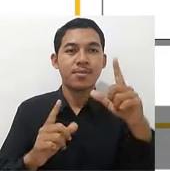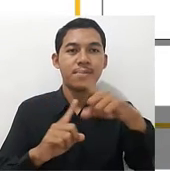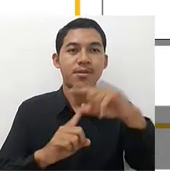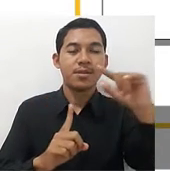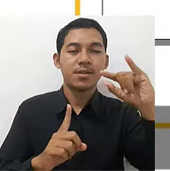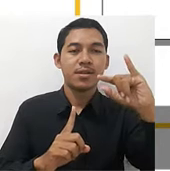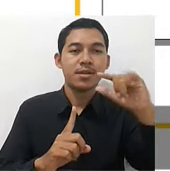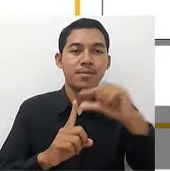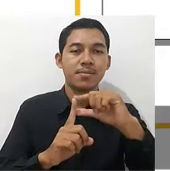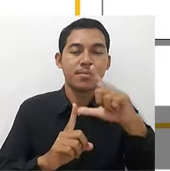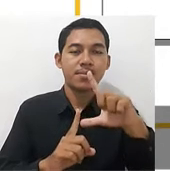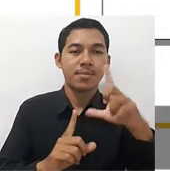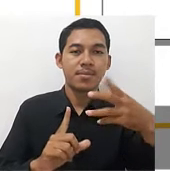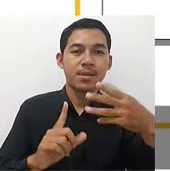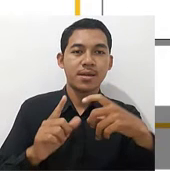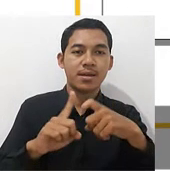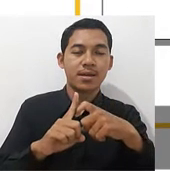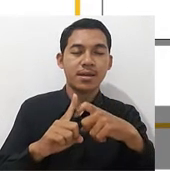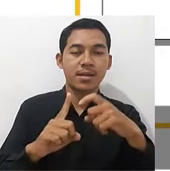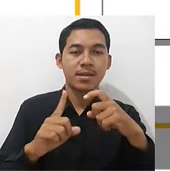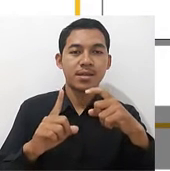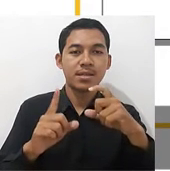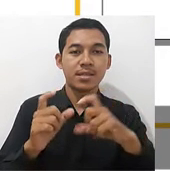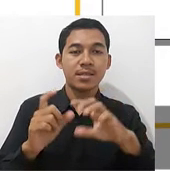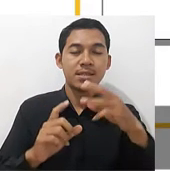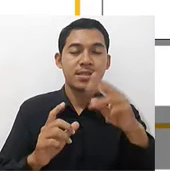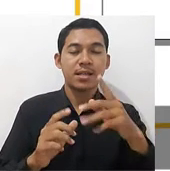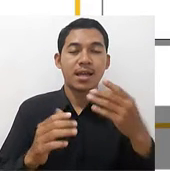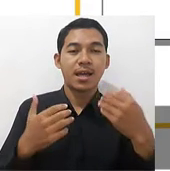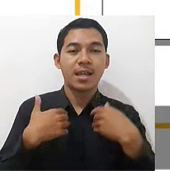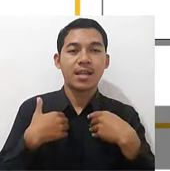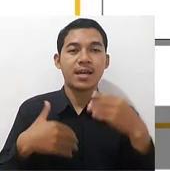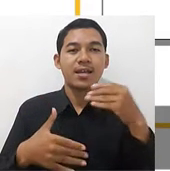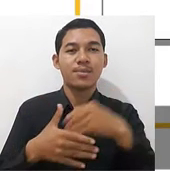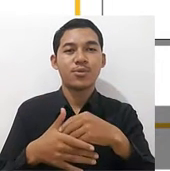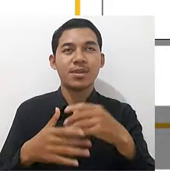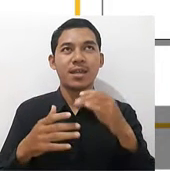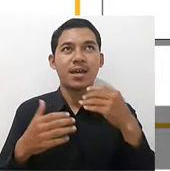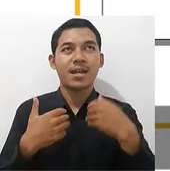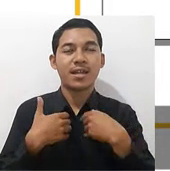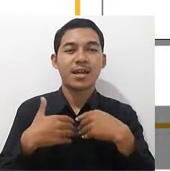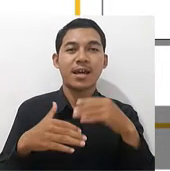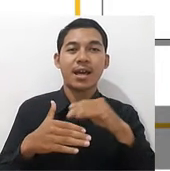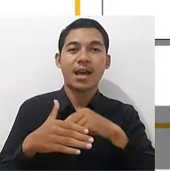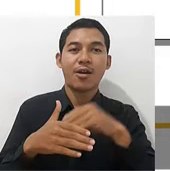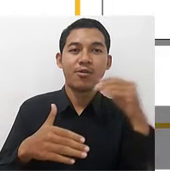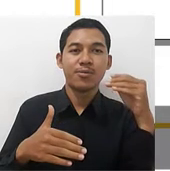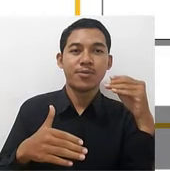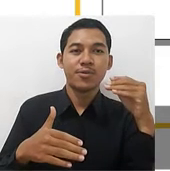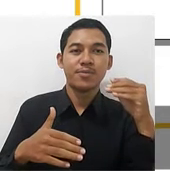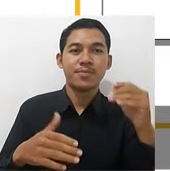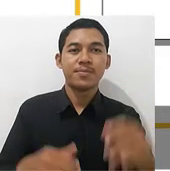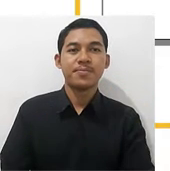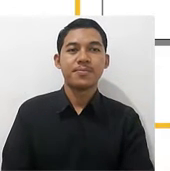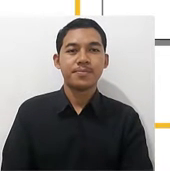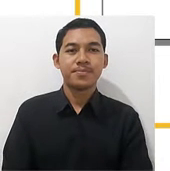memiliki komponen ada data input, kemudian ada outputnya, dan tidak lupa ada selektornya. Nah,